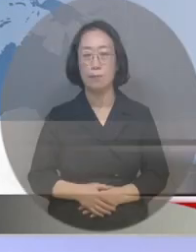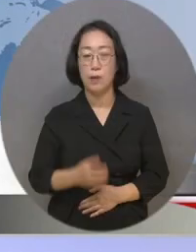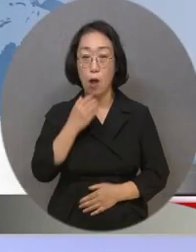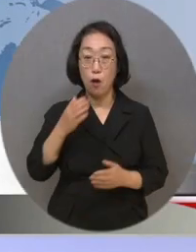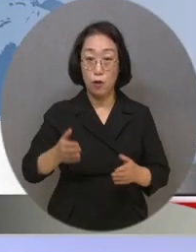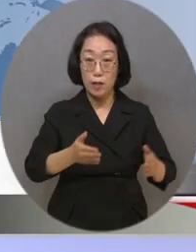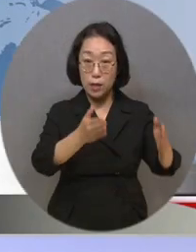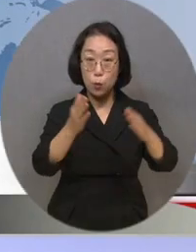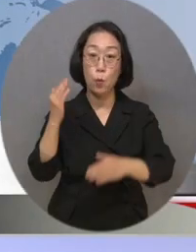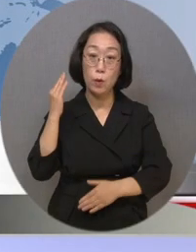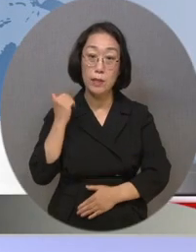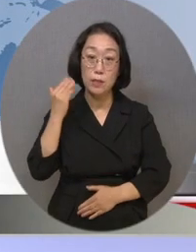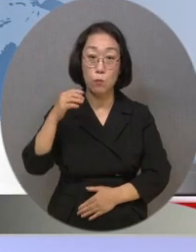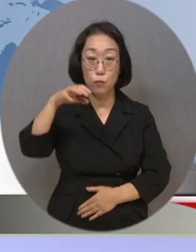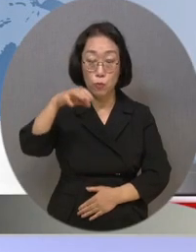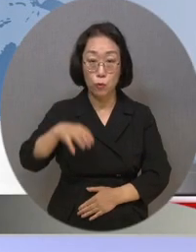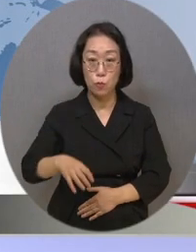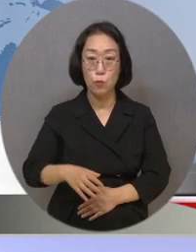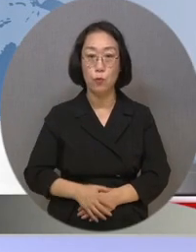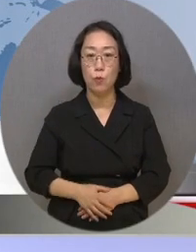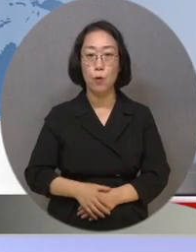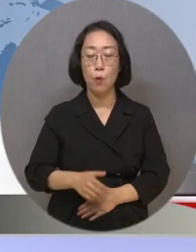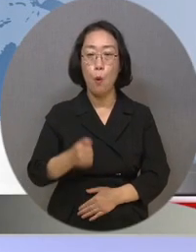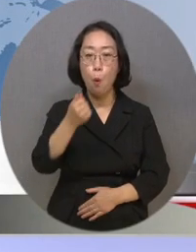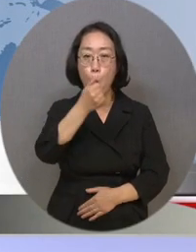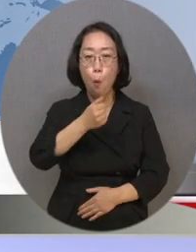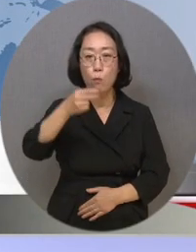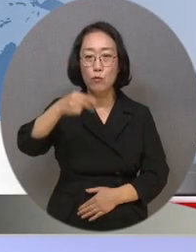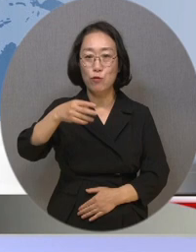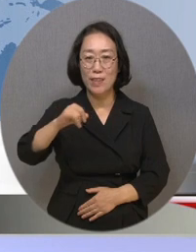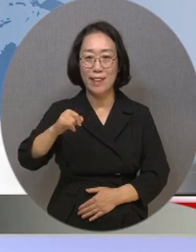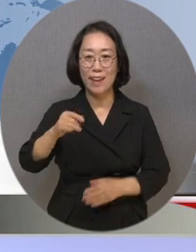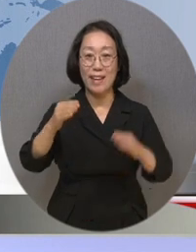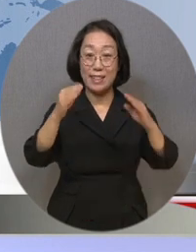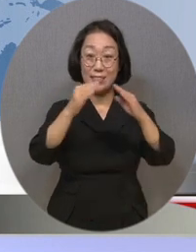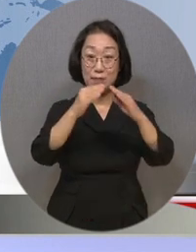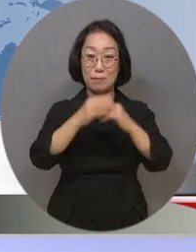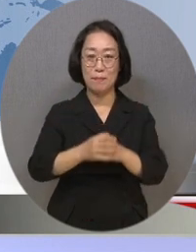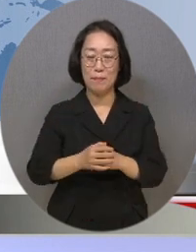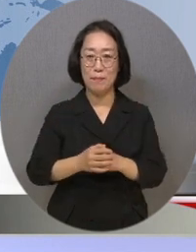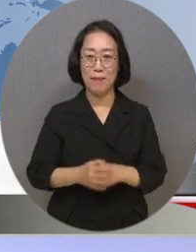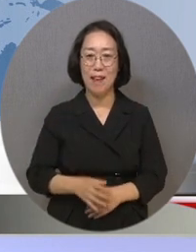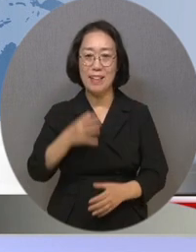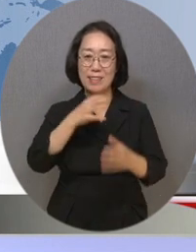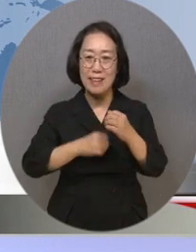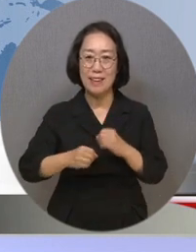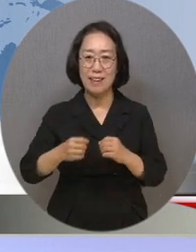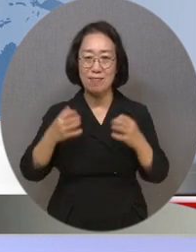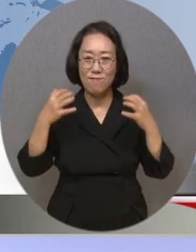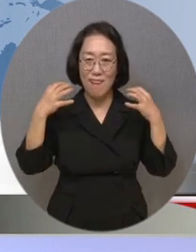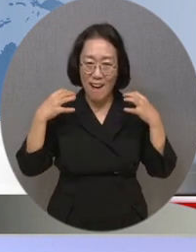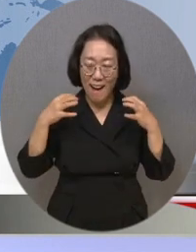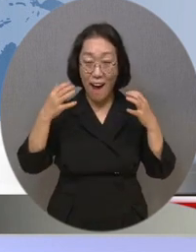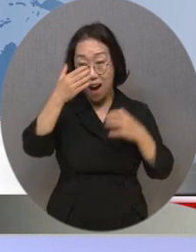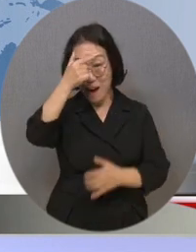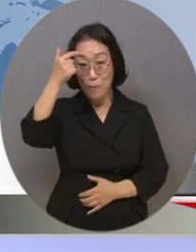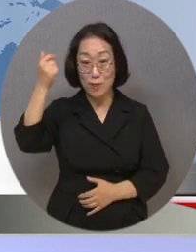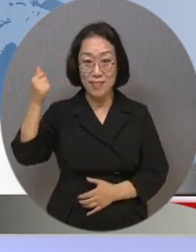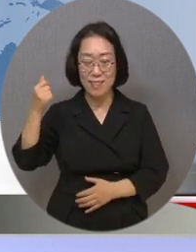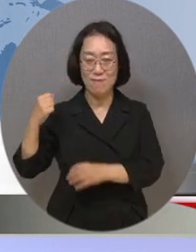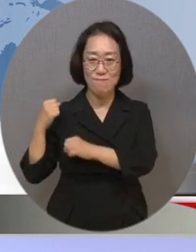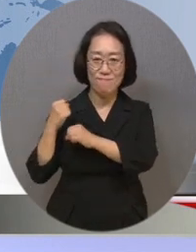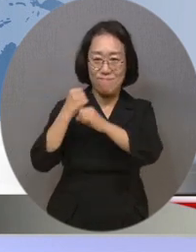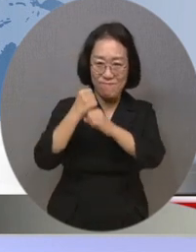경기도 의정부시의 장애인 보호시설 곰돌이네 집에 산타클로스가 찾아왔습니다. 기쁨과 행복이 가득했던